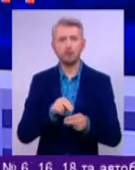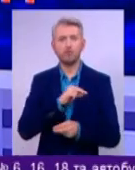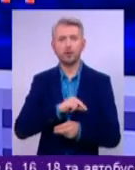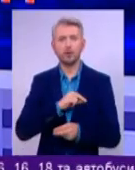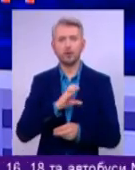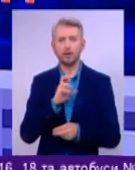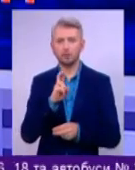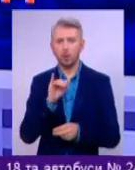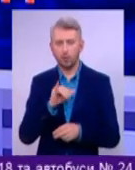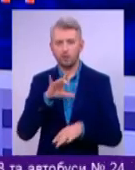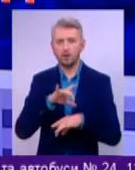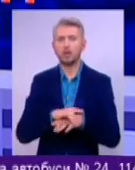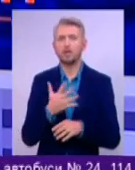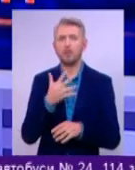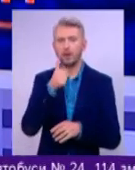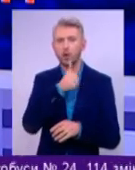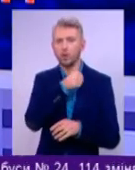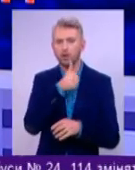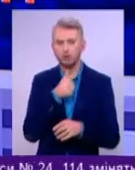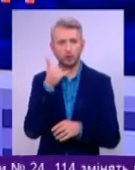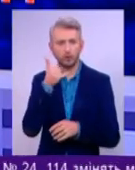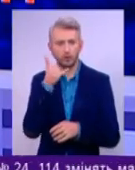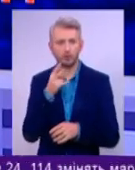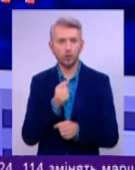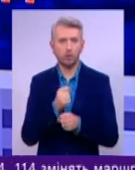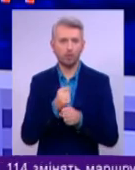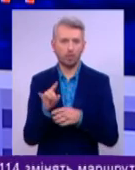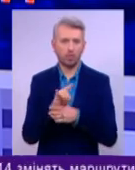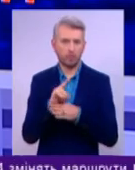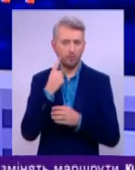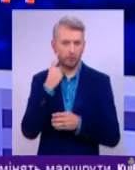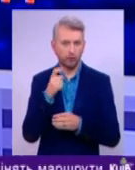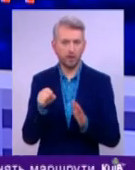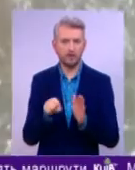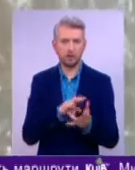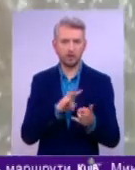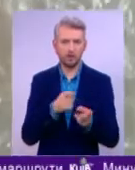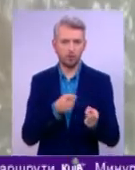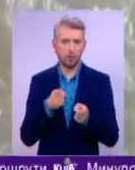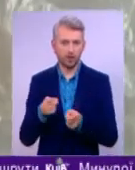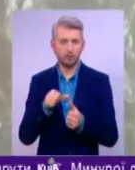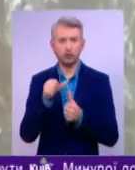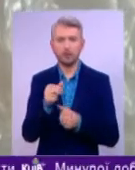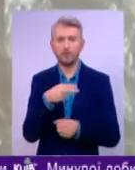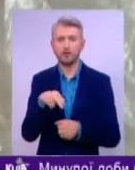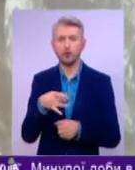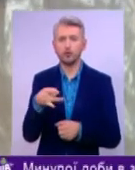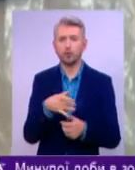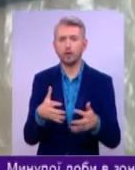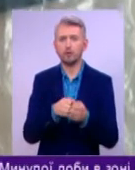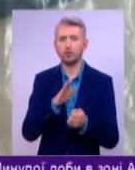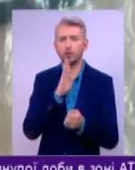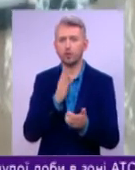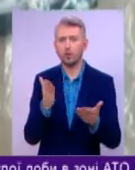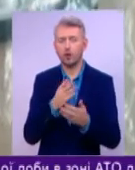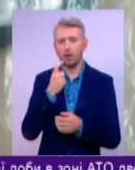Співробітники СБУ викрили 5 анонімних додзвонювачів, які робили неправдиві повідомлення з терористичними погрозами. Зокрема, у Деснянському районі затримали